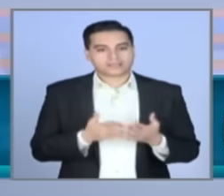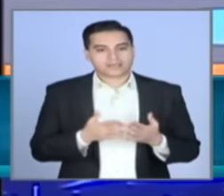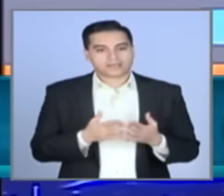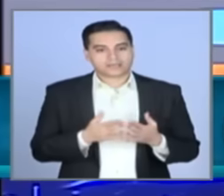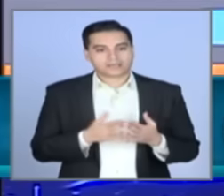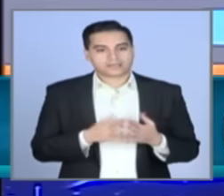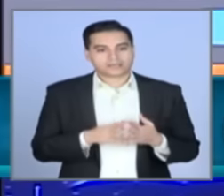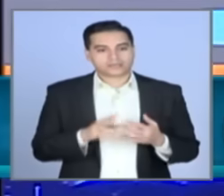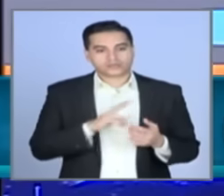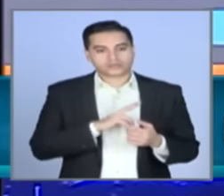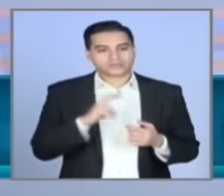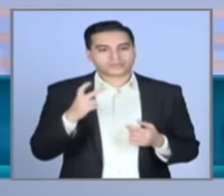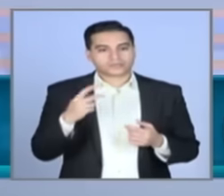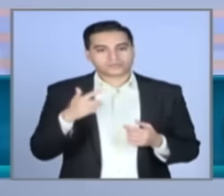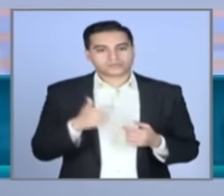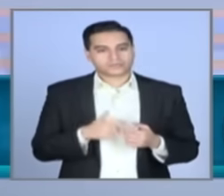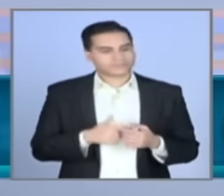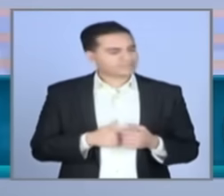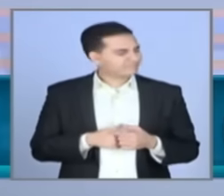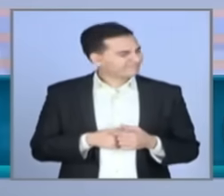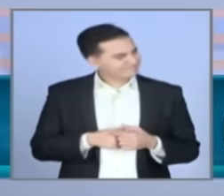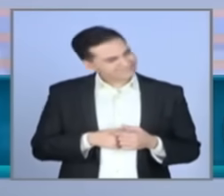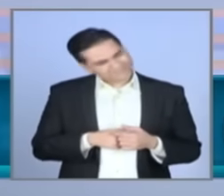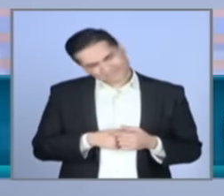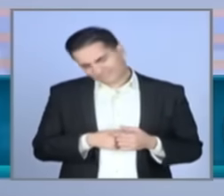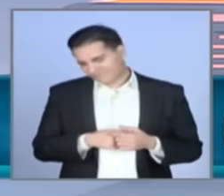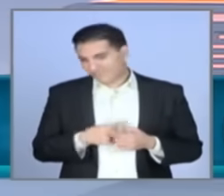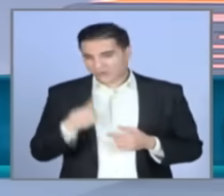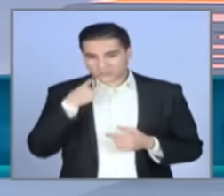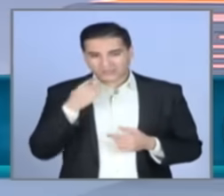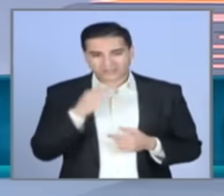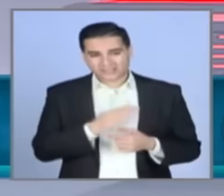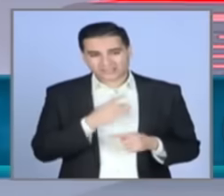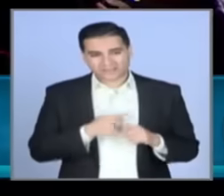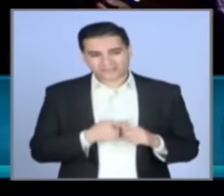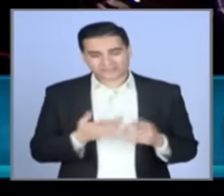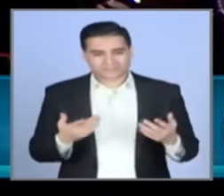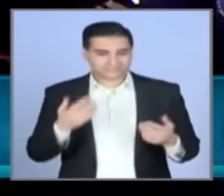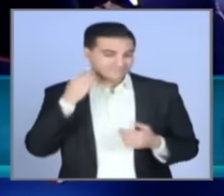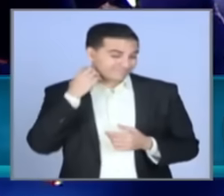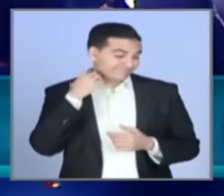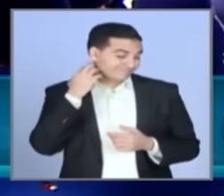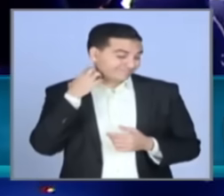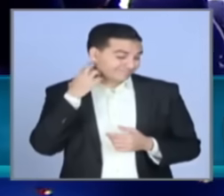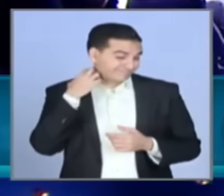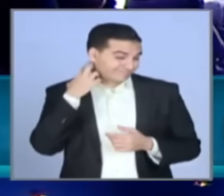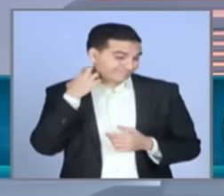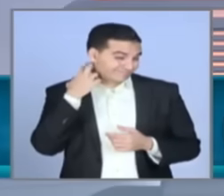130 762. خسارة جدا. إجابة خاطئة. 860. خسارة